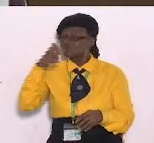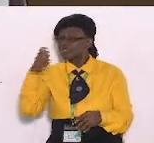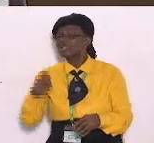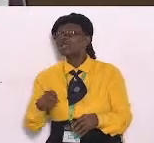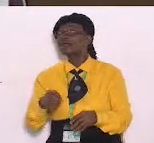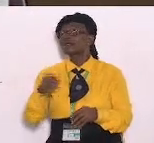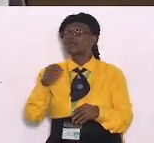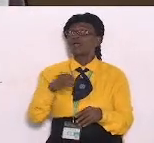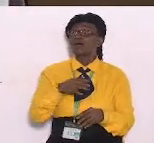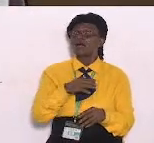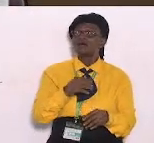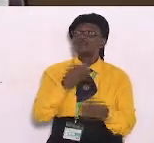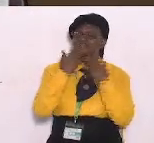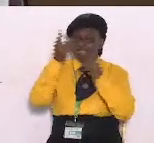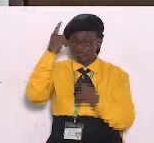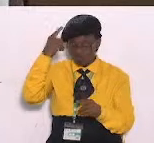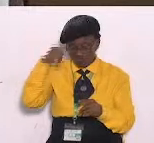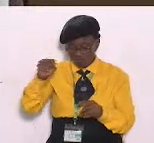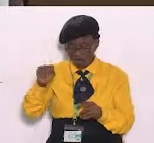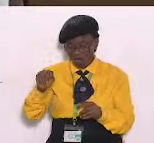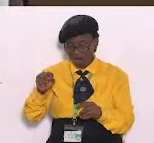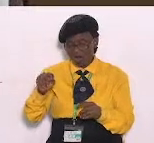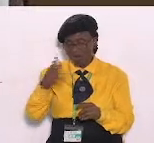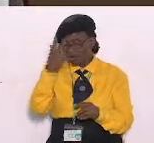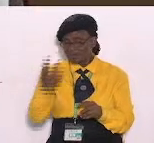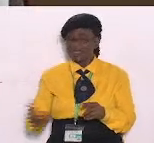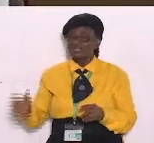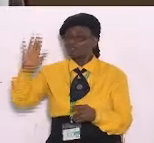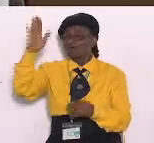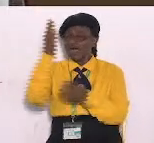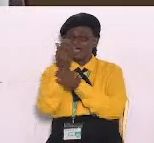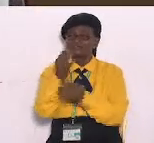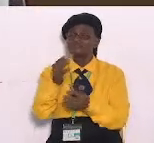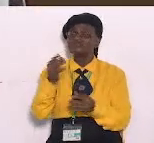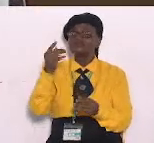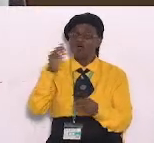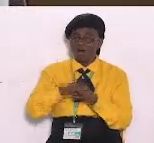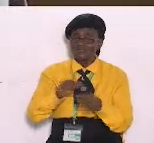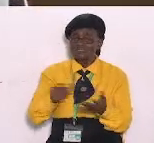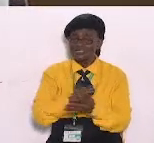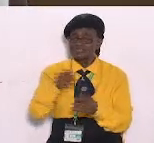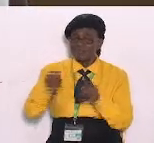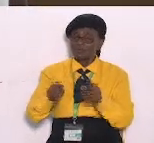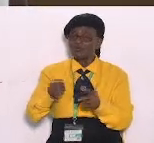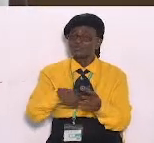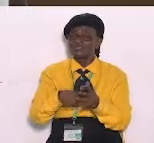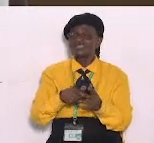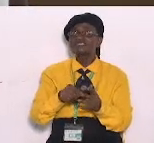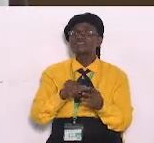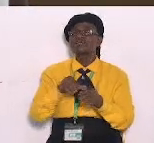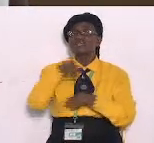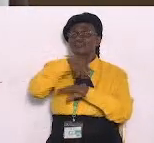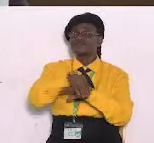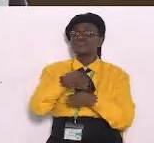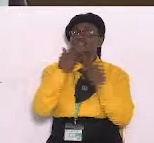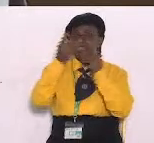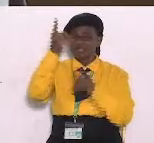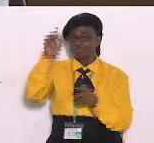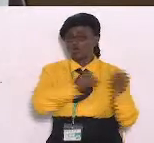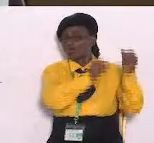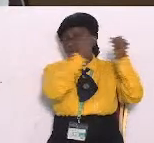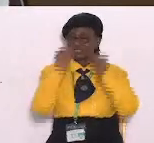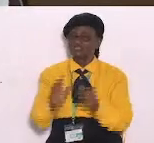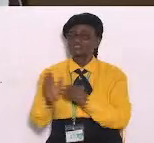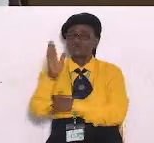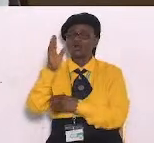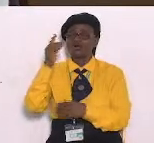encore merci d'avoir imposer tes mains sur moi cette nuit merci Dieu toutpuissant